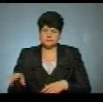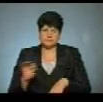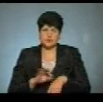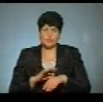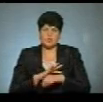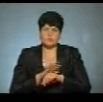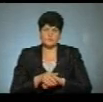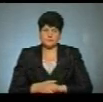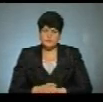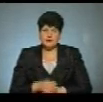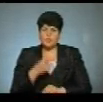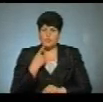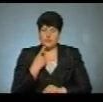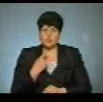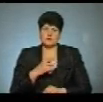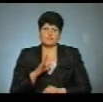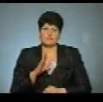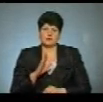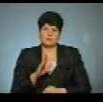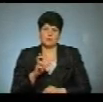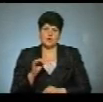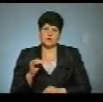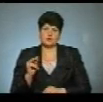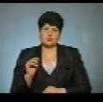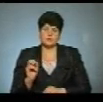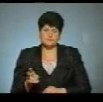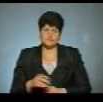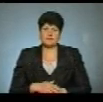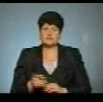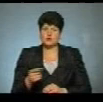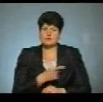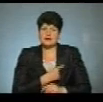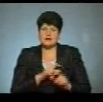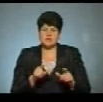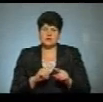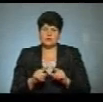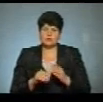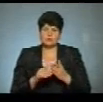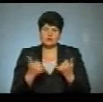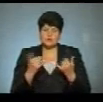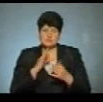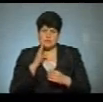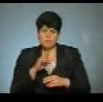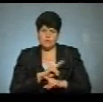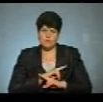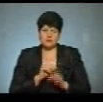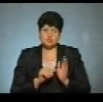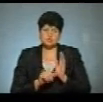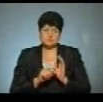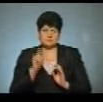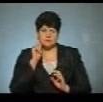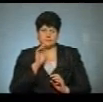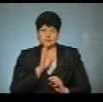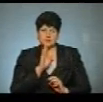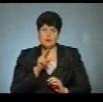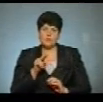на COVID-19, розповів Володимир Богайчук. У Тернопільській лікарні швидкої допомоги сьогодні вранці померла 60-річна